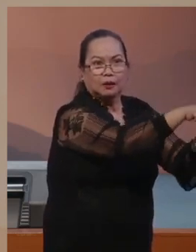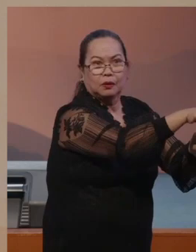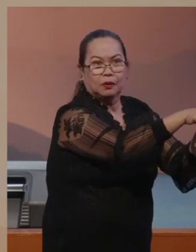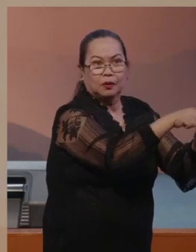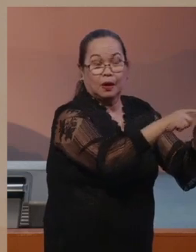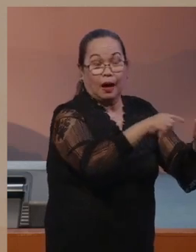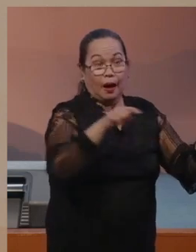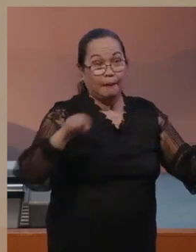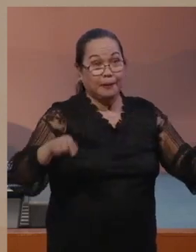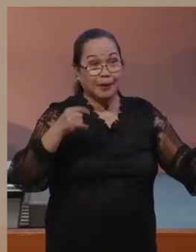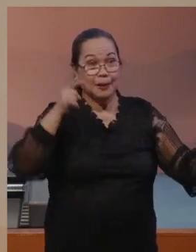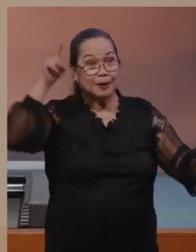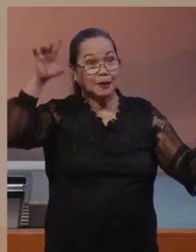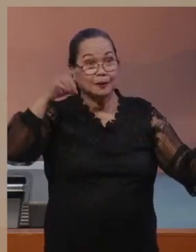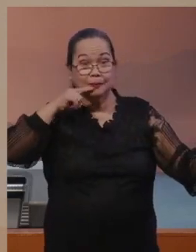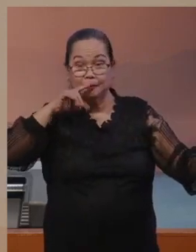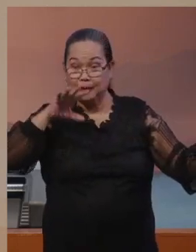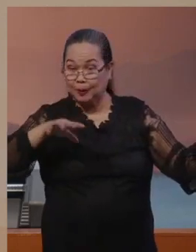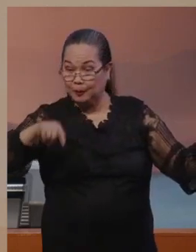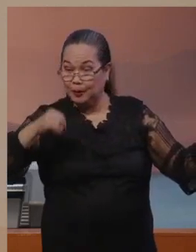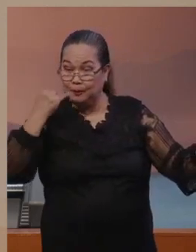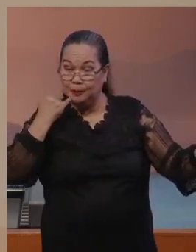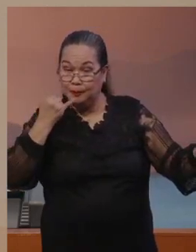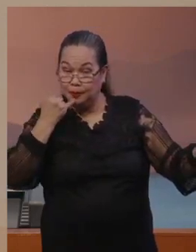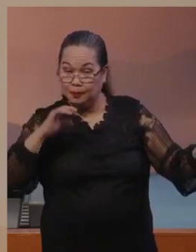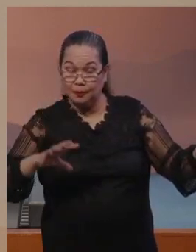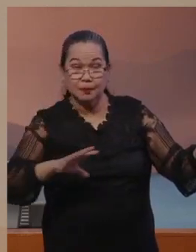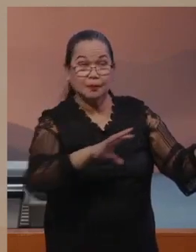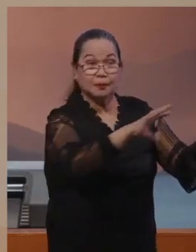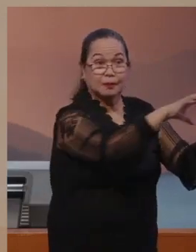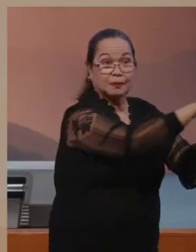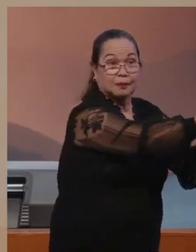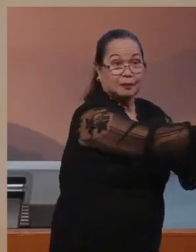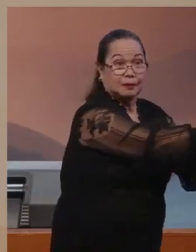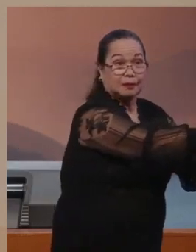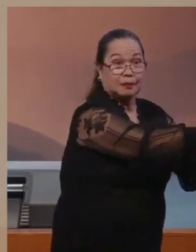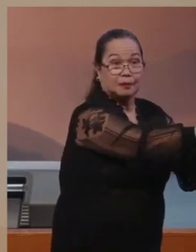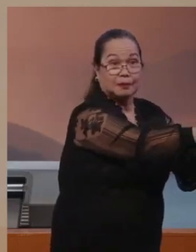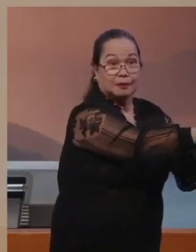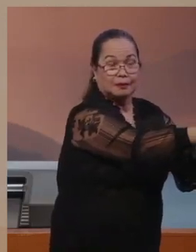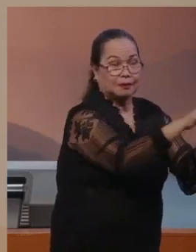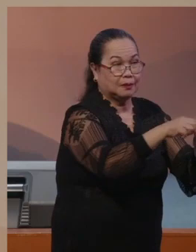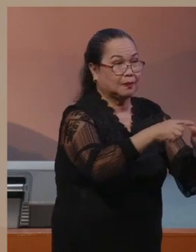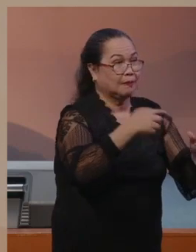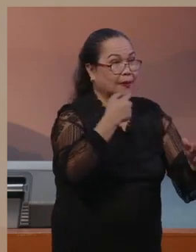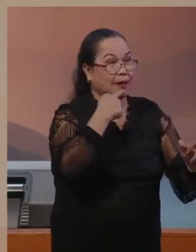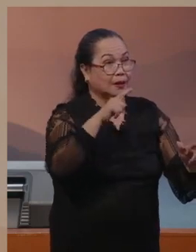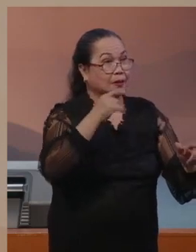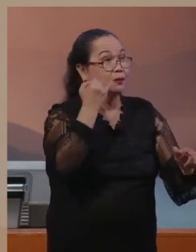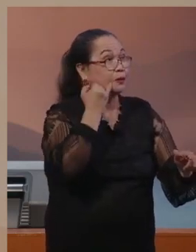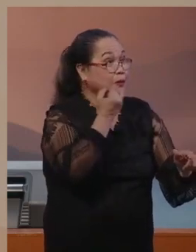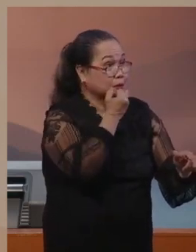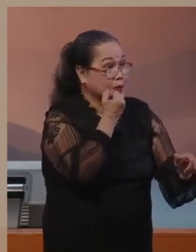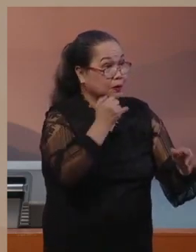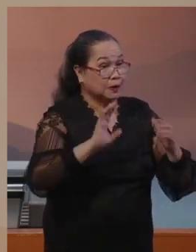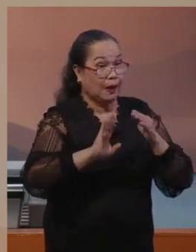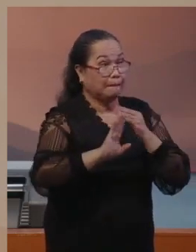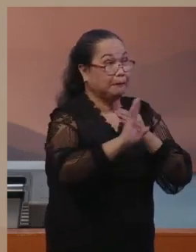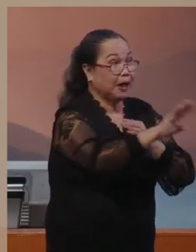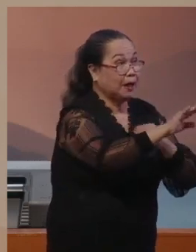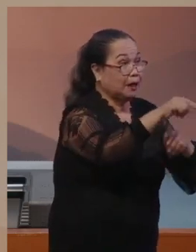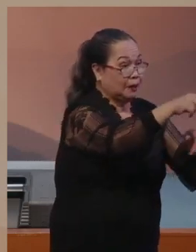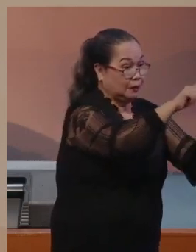nitong Kanaan. No? So ngayon, sa pagbaybay ng mga Hudyo, pabalik sa Promised